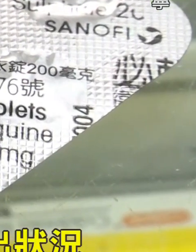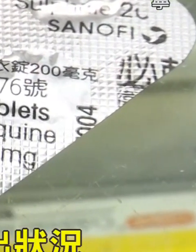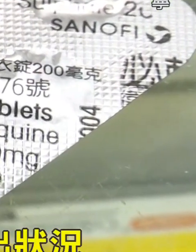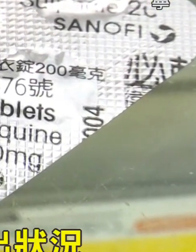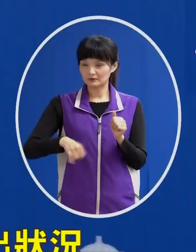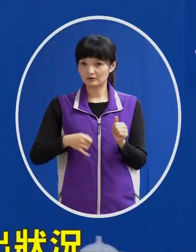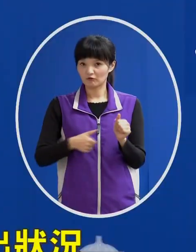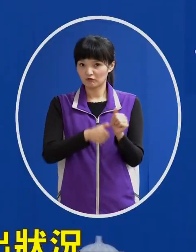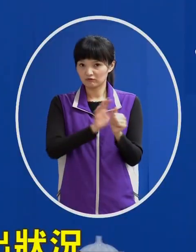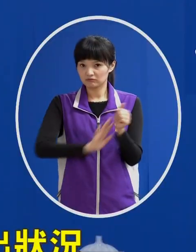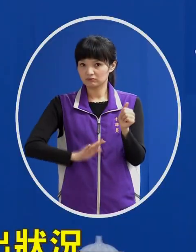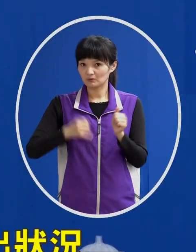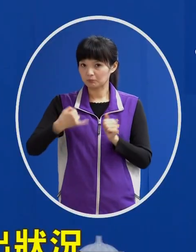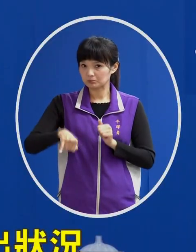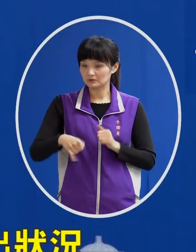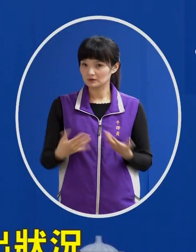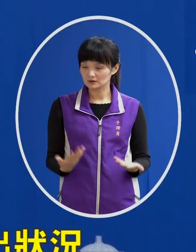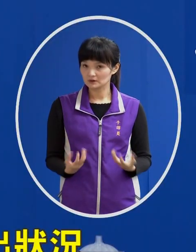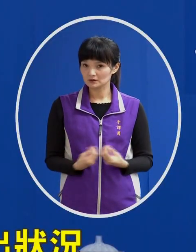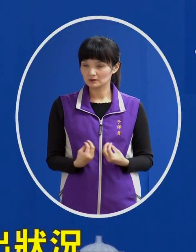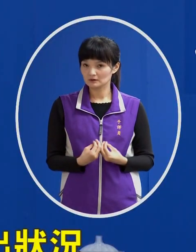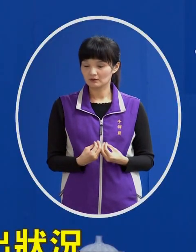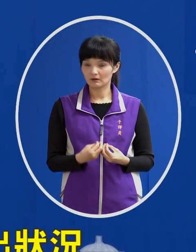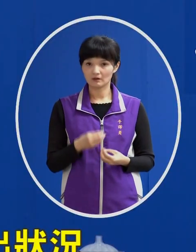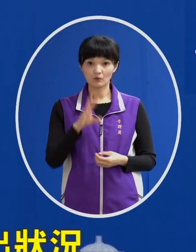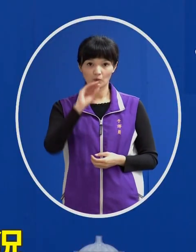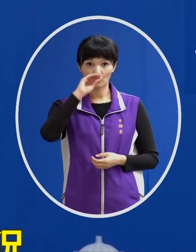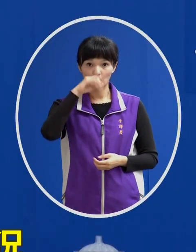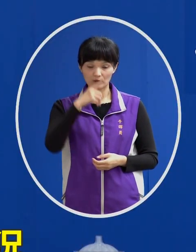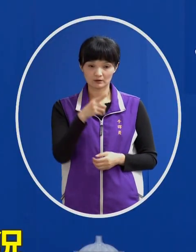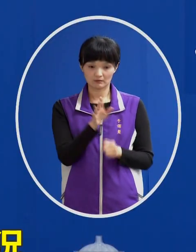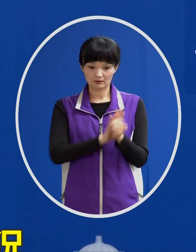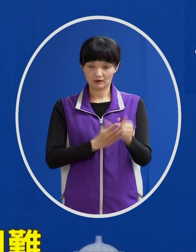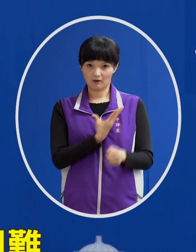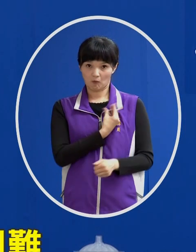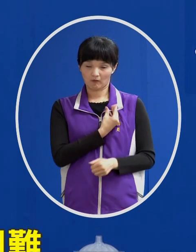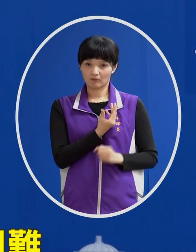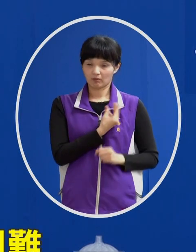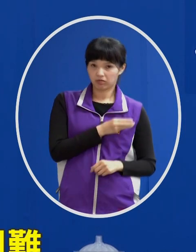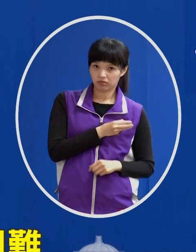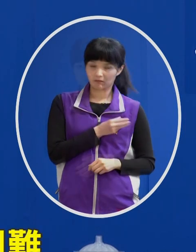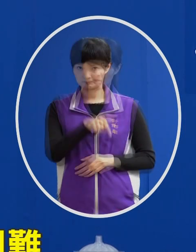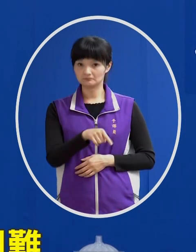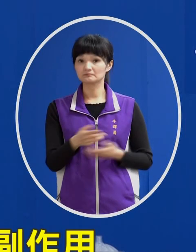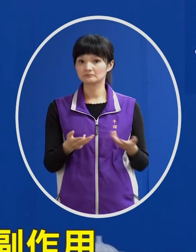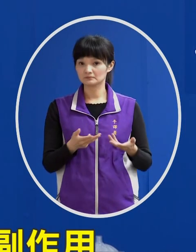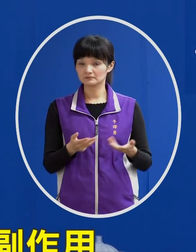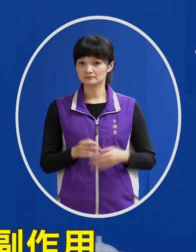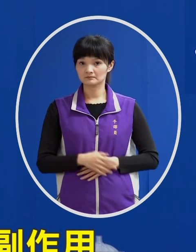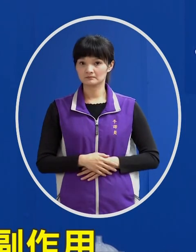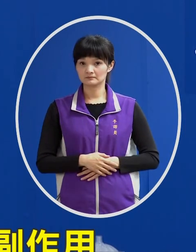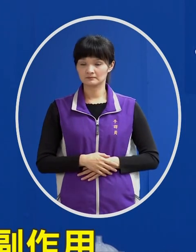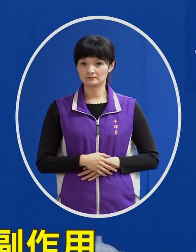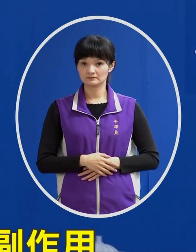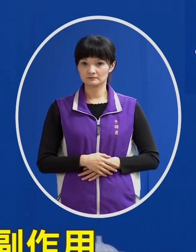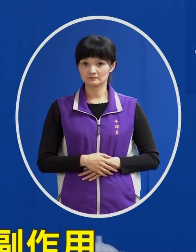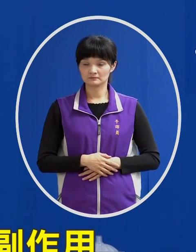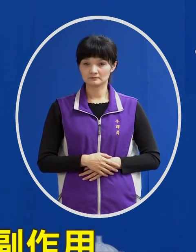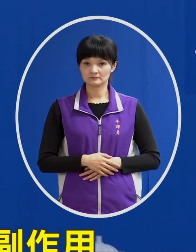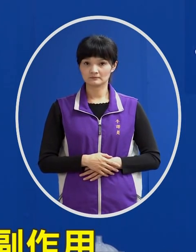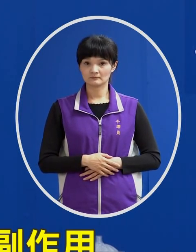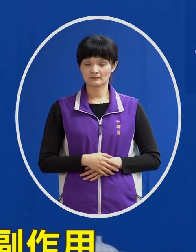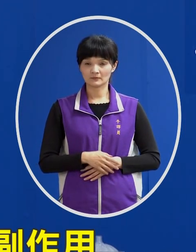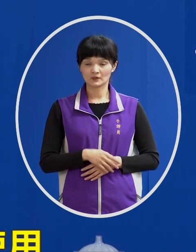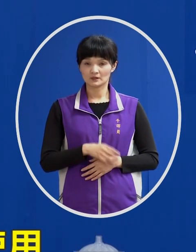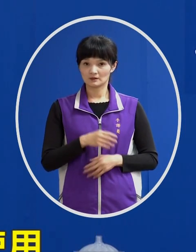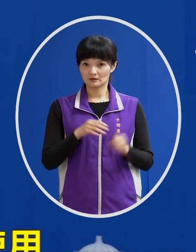实临时出状况，心脏出了一些状况，要紧急救护会是比较困难的，比较高的比例会出现这